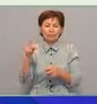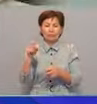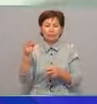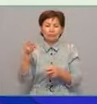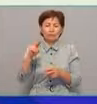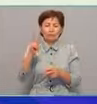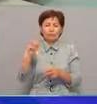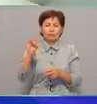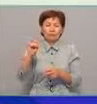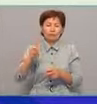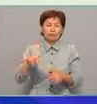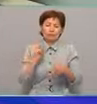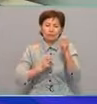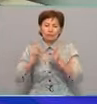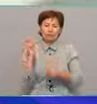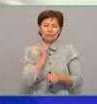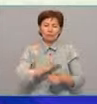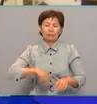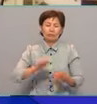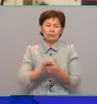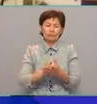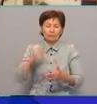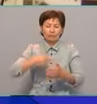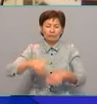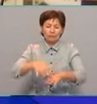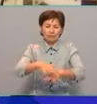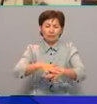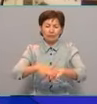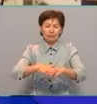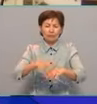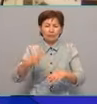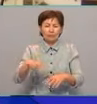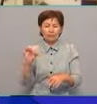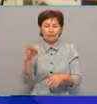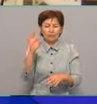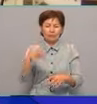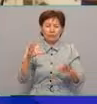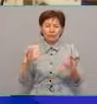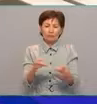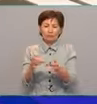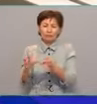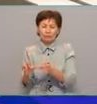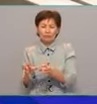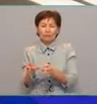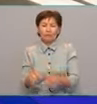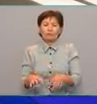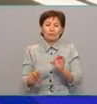жұмысымен де танысты. Тың жобаны қолға алып, ішкі нарықтың 20%-ан астамын қамтып отырған ұжымға оң бағасын берді.